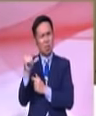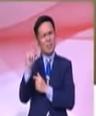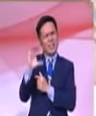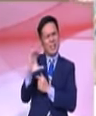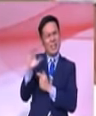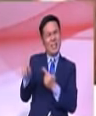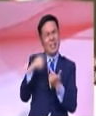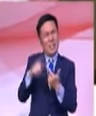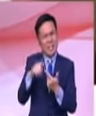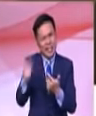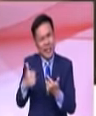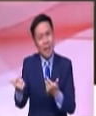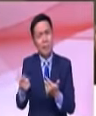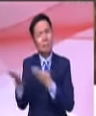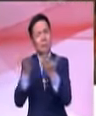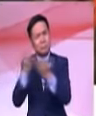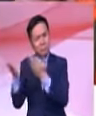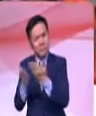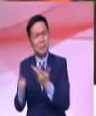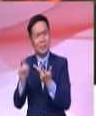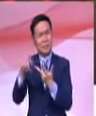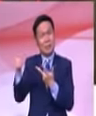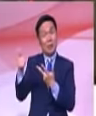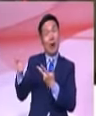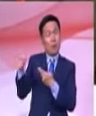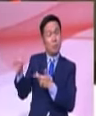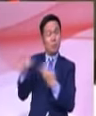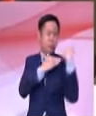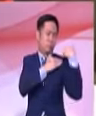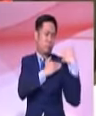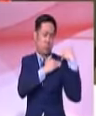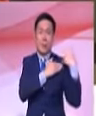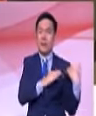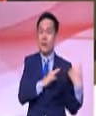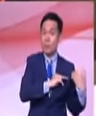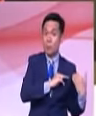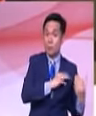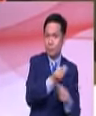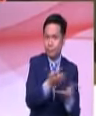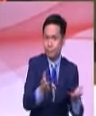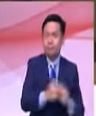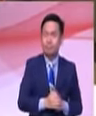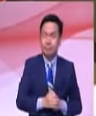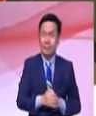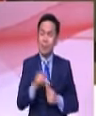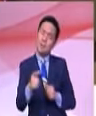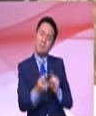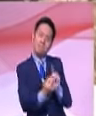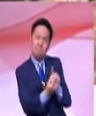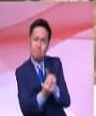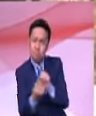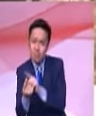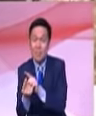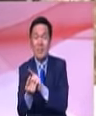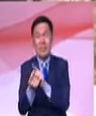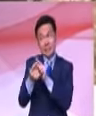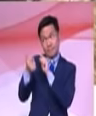serta perkhidmatan lain di bawah kementerian berkenaan kepada masyarakat. Selain mendekati rakyat, dedah Harry